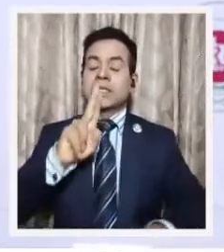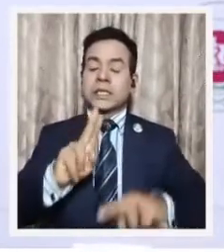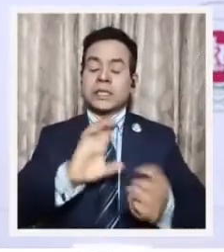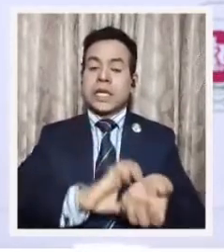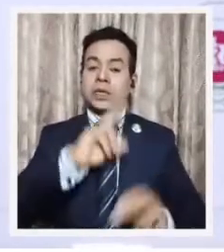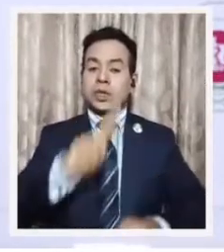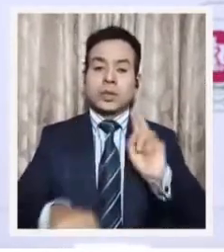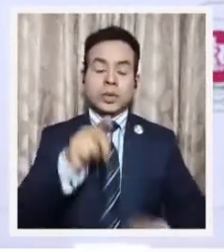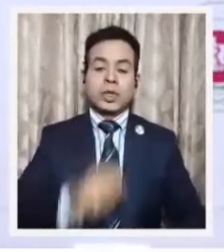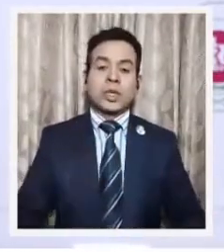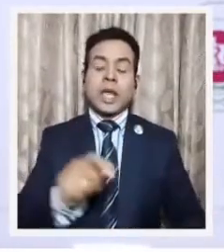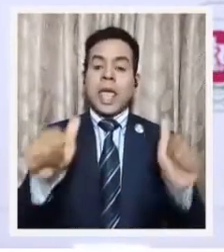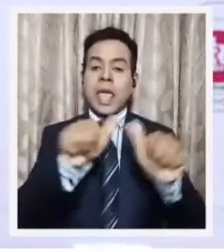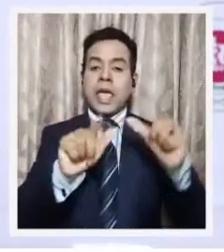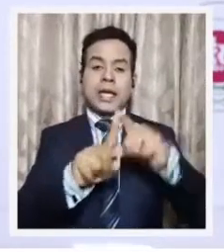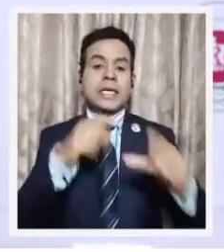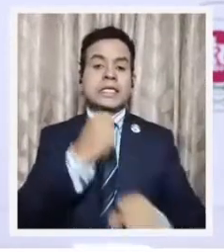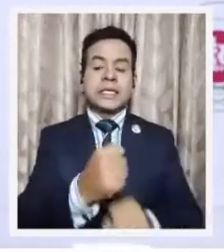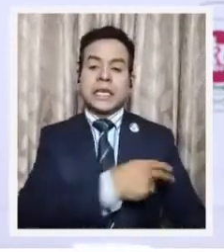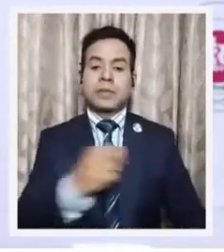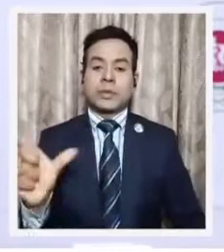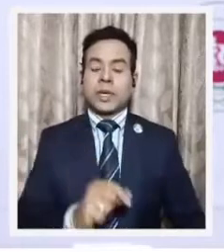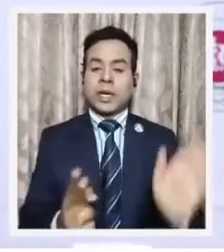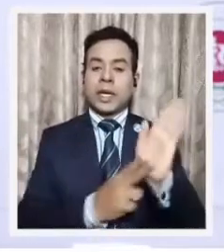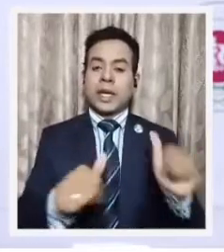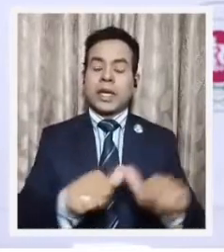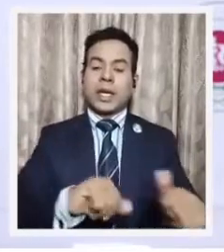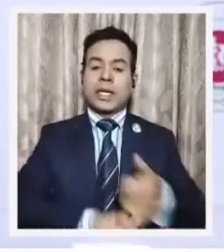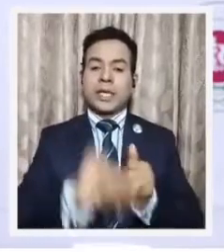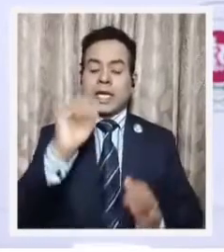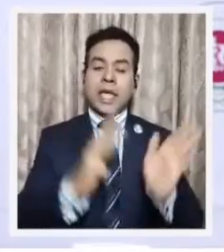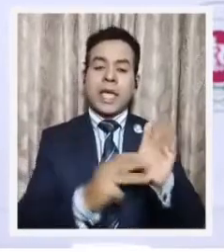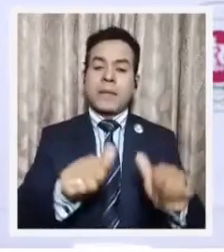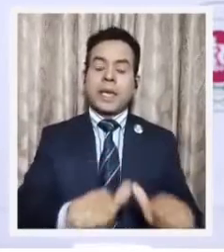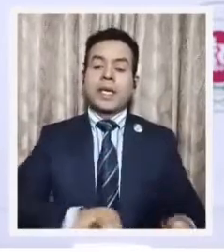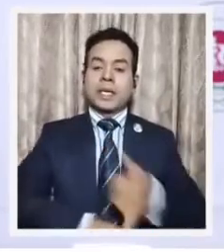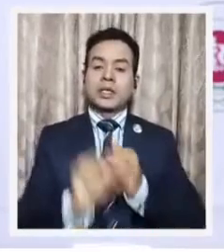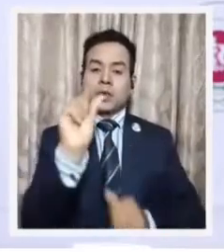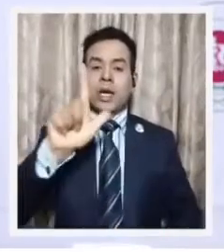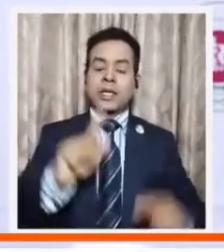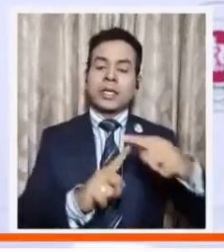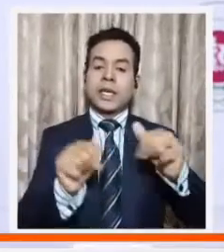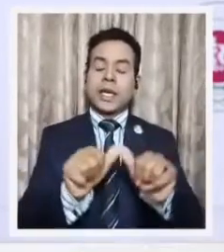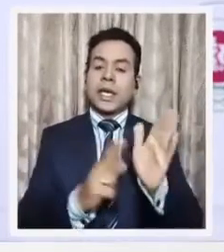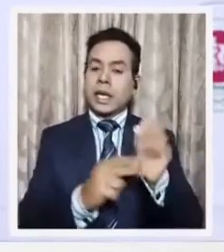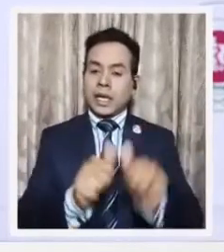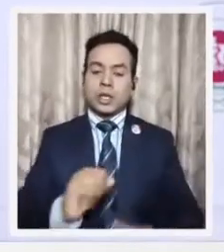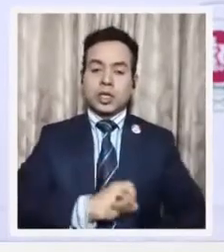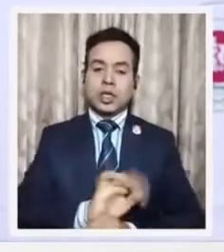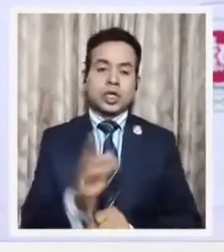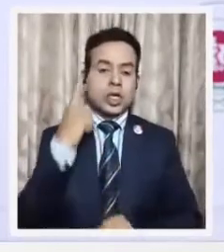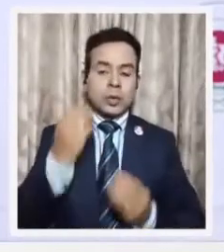দেশে দীর্ঘতর হচ্ছে করোনা ভাইরাসের মৃত্যুর তালিকা। গত 24 ঘন্টায় এই তালিকায় যুক্ত হয়েছে আরও 48 জনের নাম,